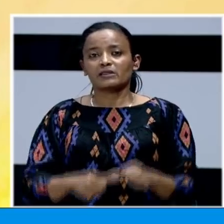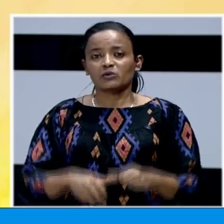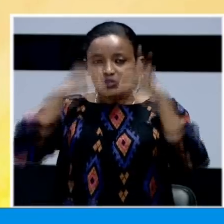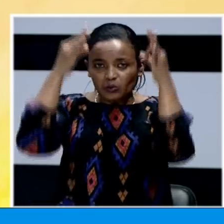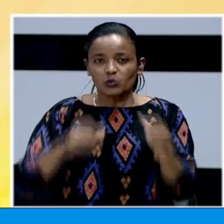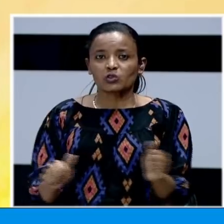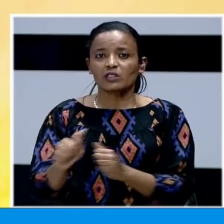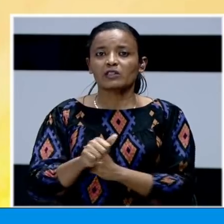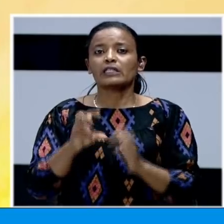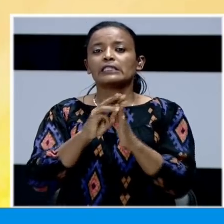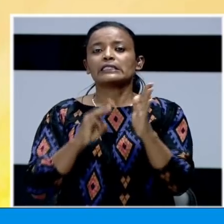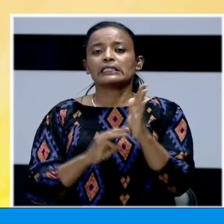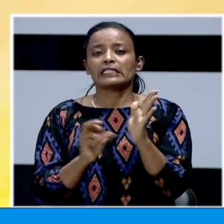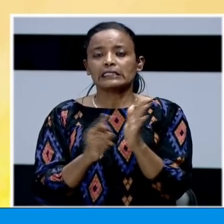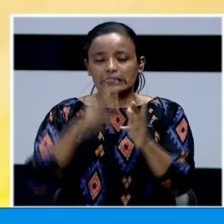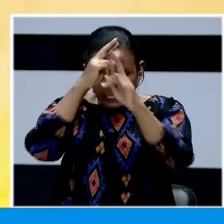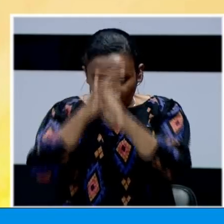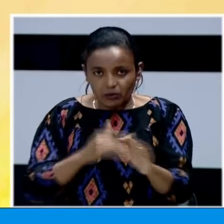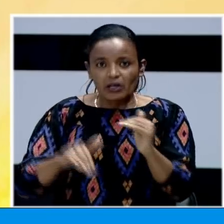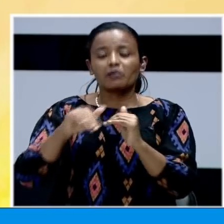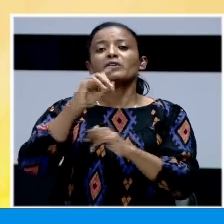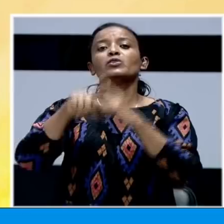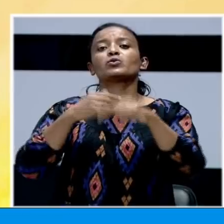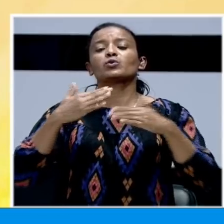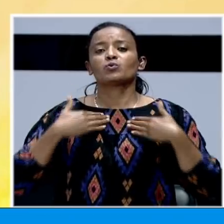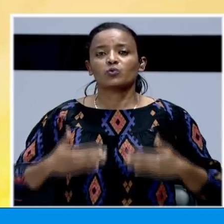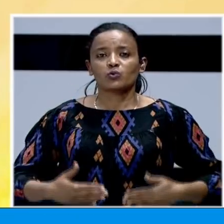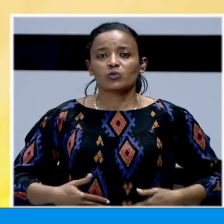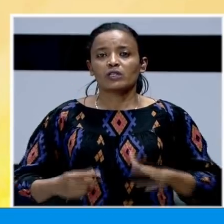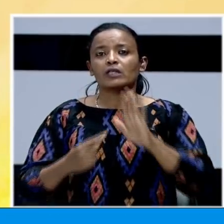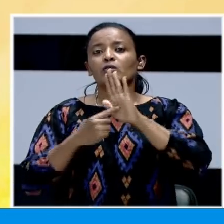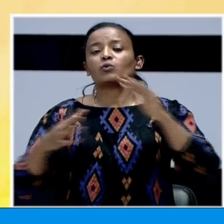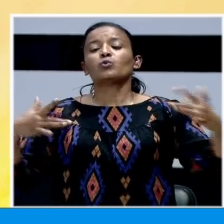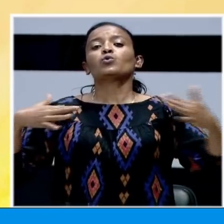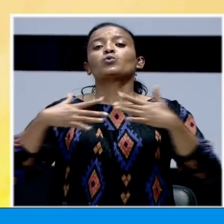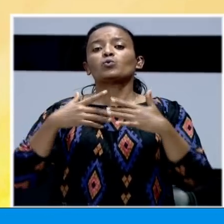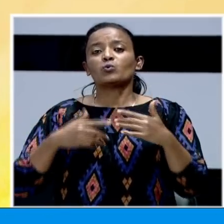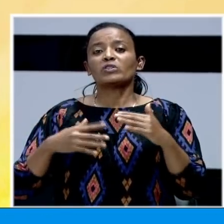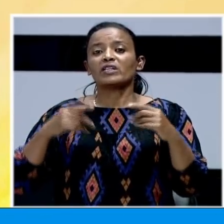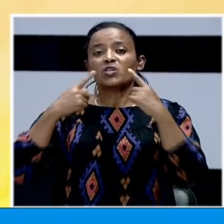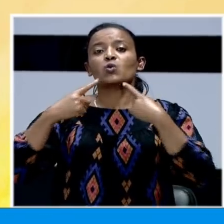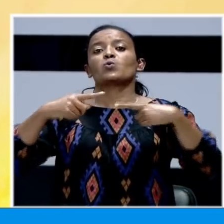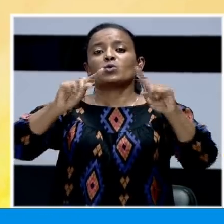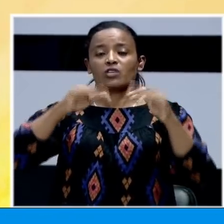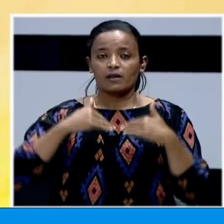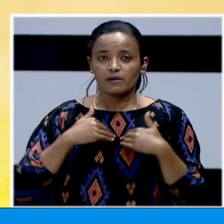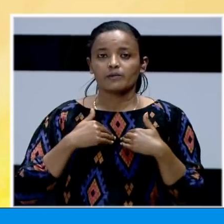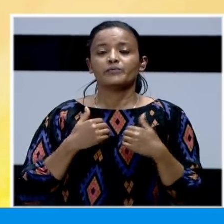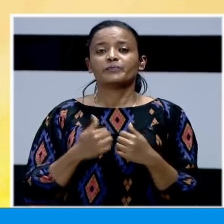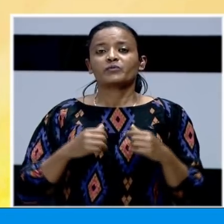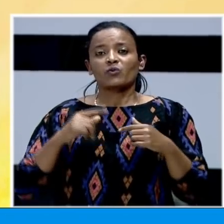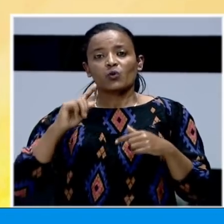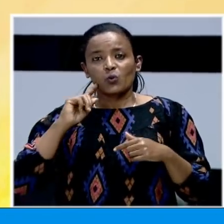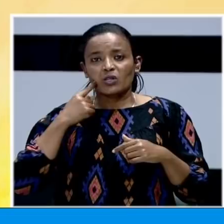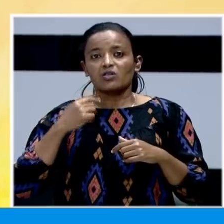ምውሰን ሓሊፉም ስርዓት ሕግን ኣኽቢሮም ኣብ ልዕሊ ዝኸዱ ኣካላት ቁሉዕ ኩናት ናብ ምእዋይ ዝተሰጋጊሩ ከም ዝርከብ እውን ኣረድዩ። ዋላ